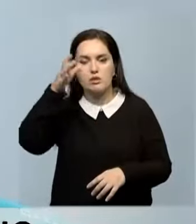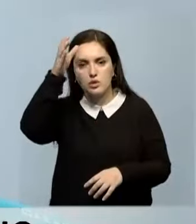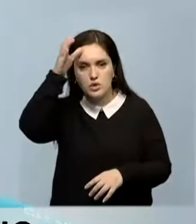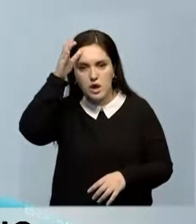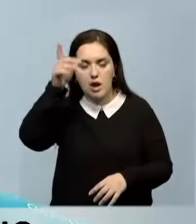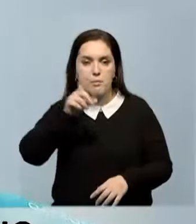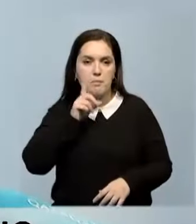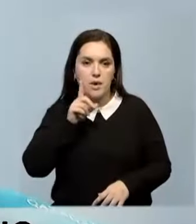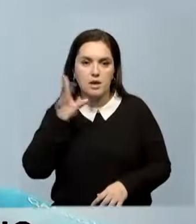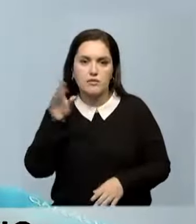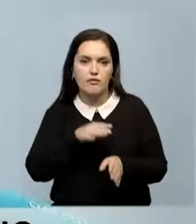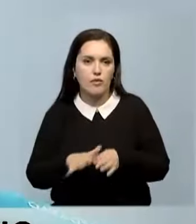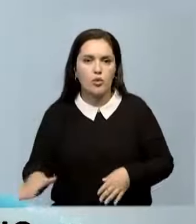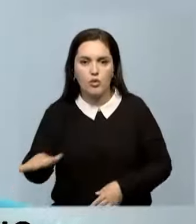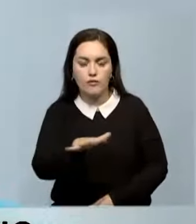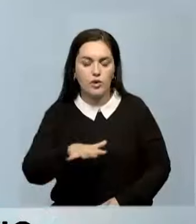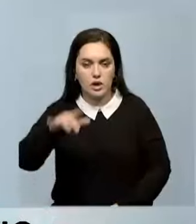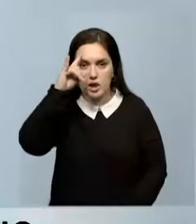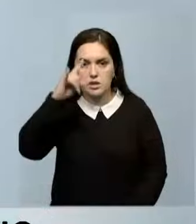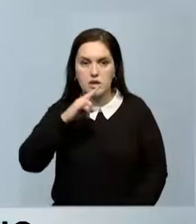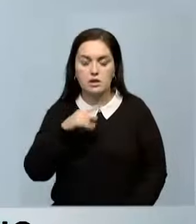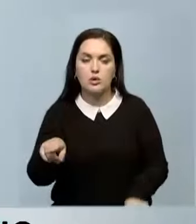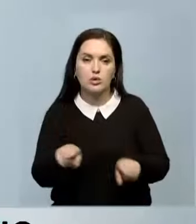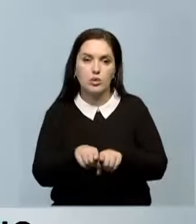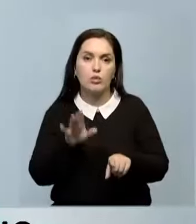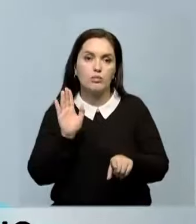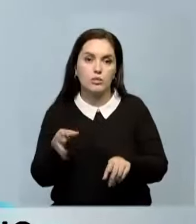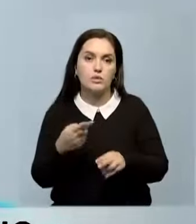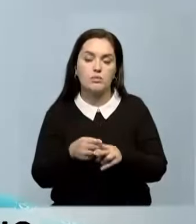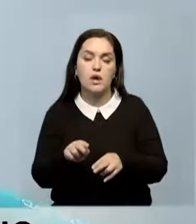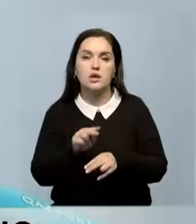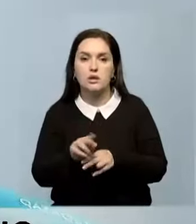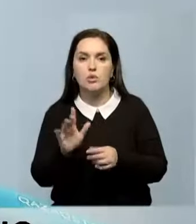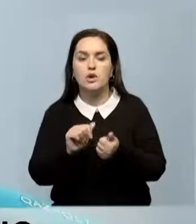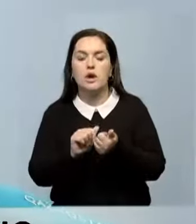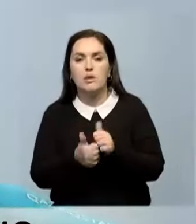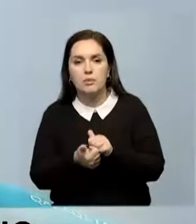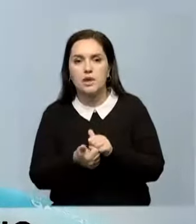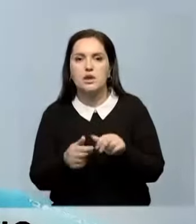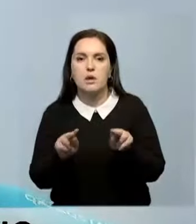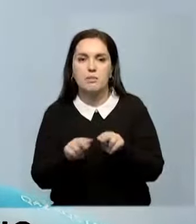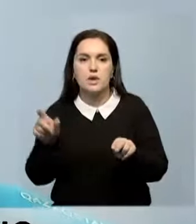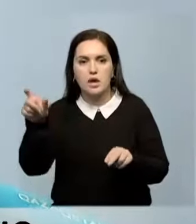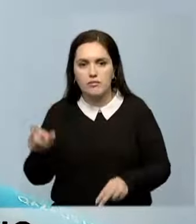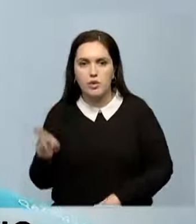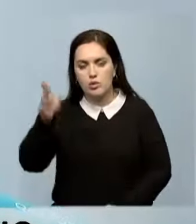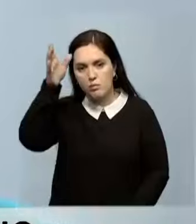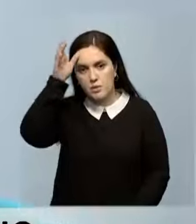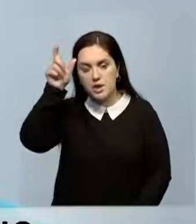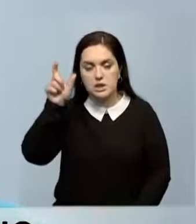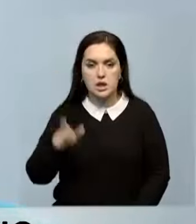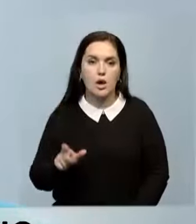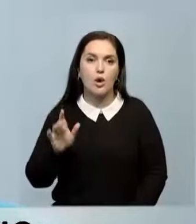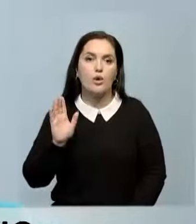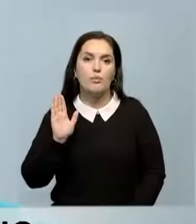молодые ученые со всего Казахстана. Также это будет академическая мобильность, мы будем обмениваться преподавателями, профессорами. И